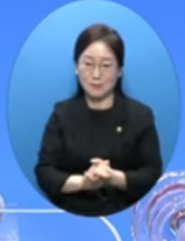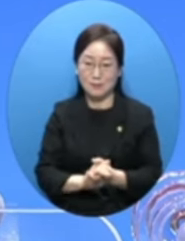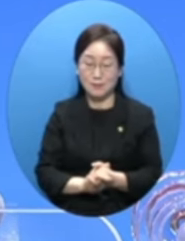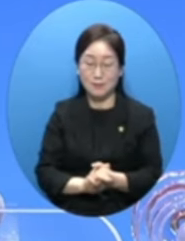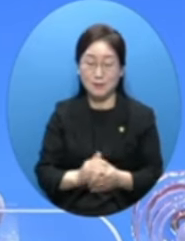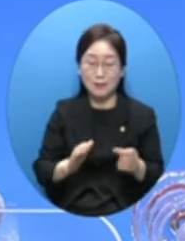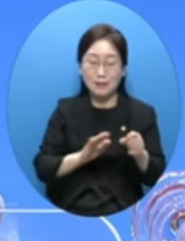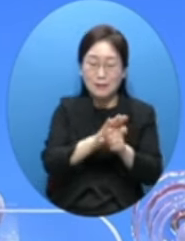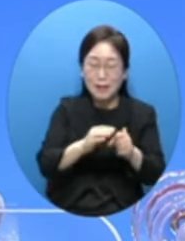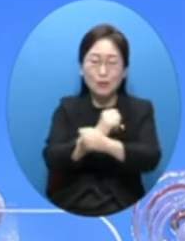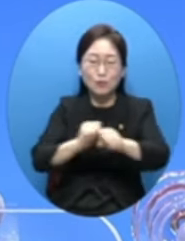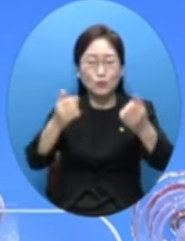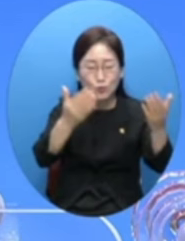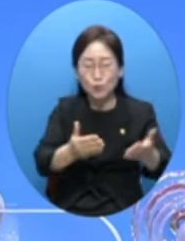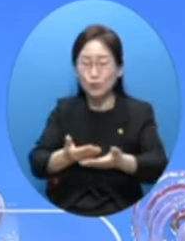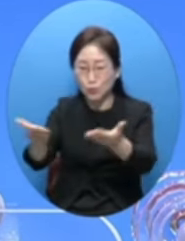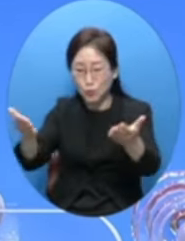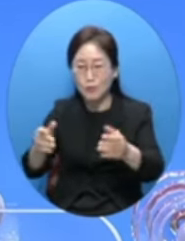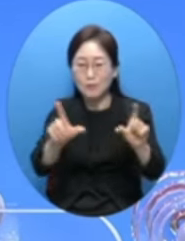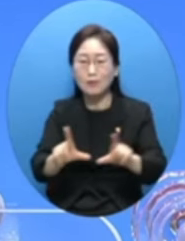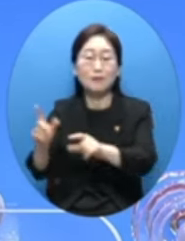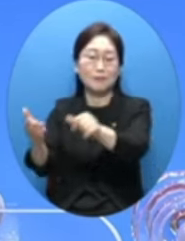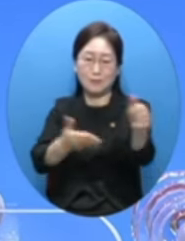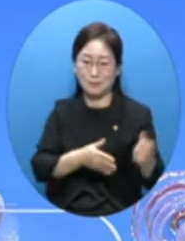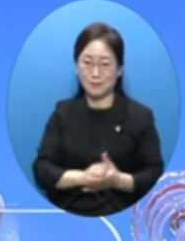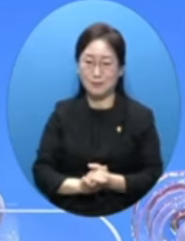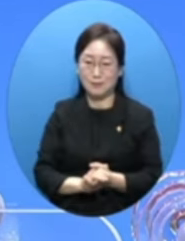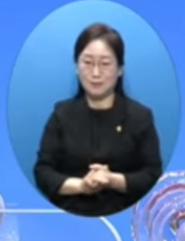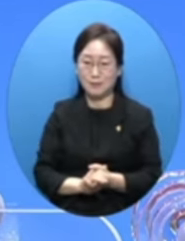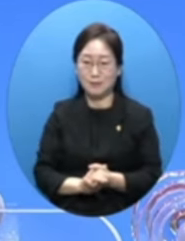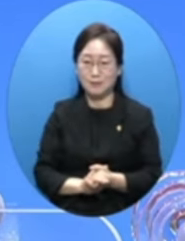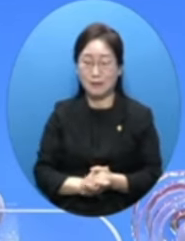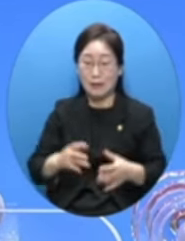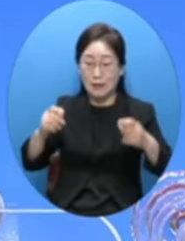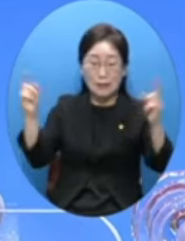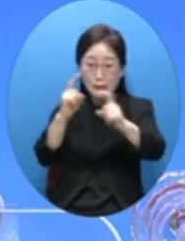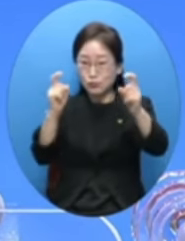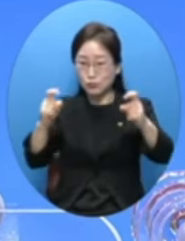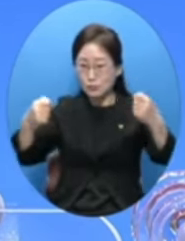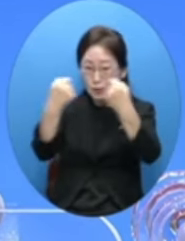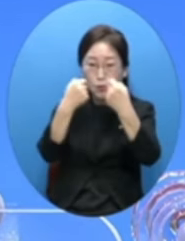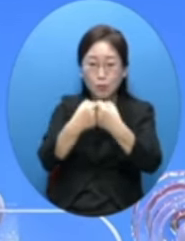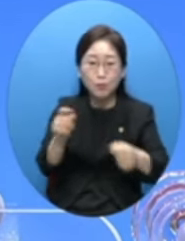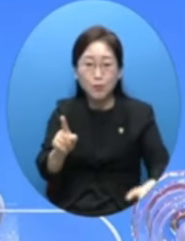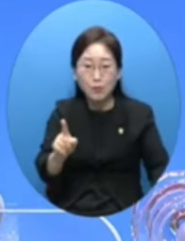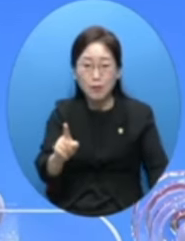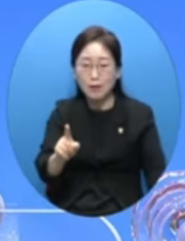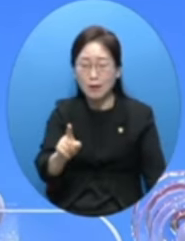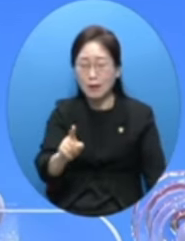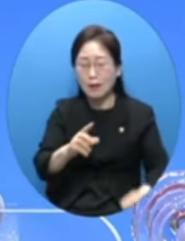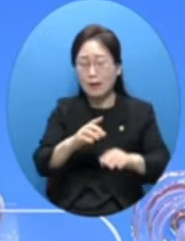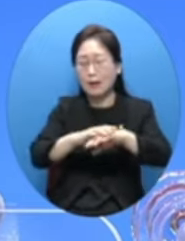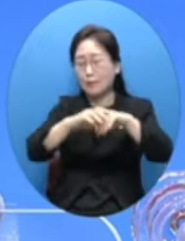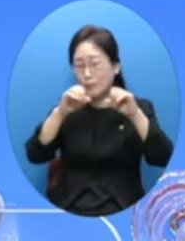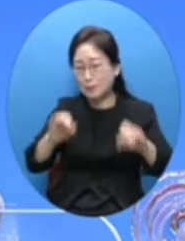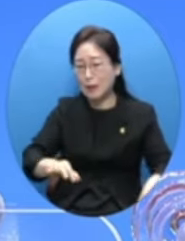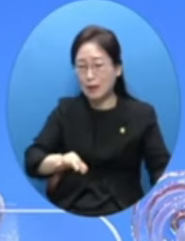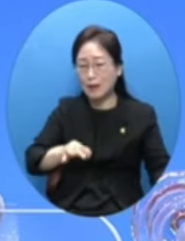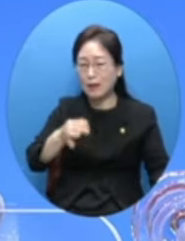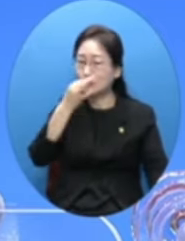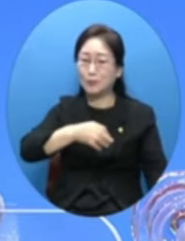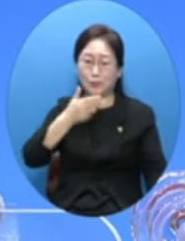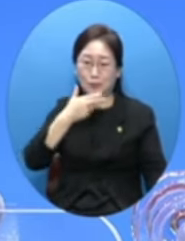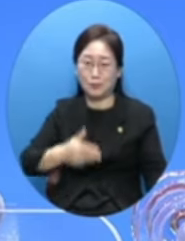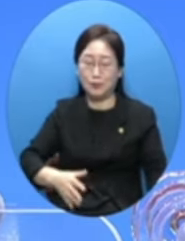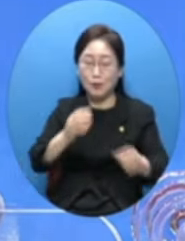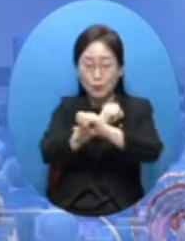사랑과 용서를 베풀며 살아가는 여러분 모두가 되기를 바랍니다. 다투고 싸우는 것, 그것은 참 부질없는 일입니다. 용서하고 사랑하며